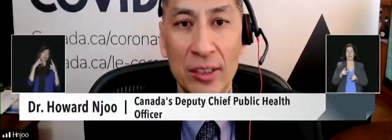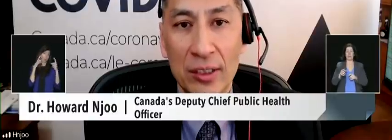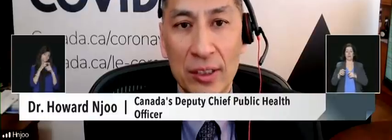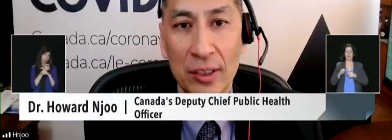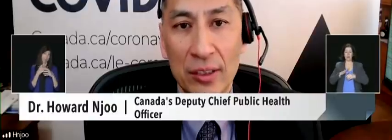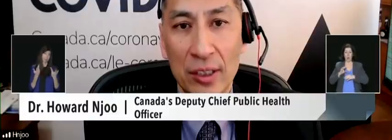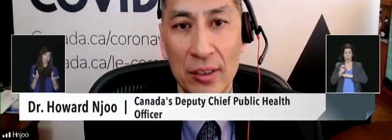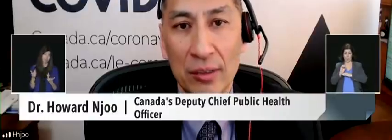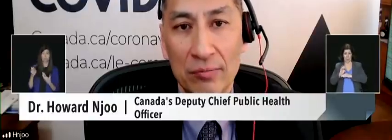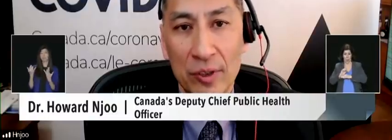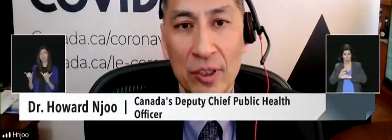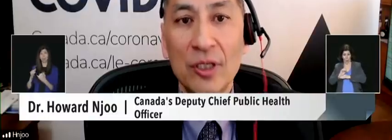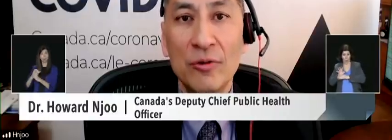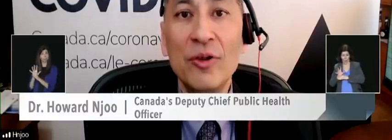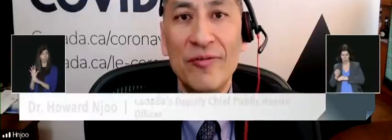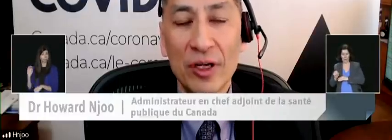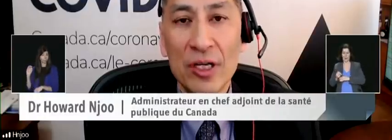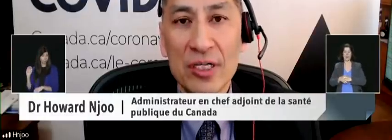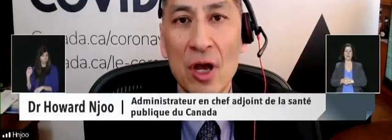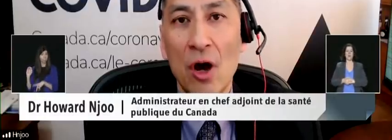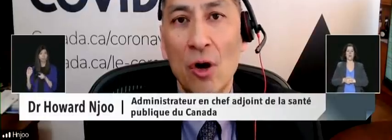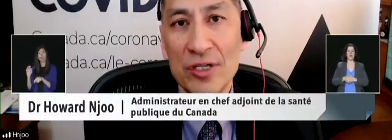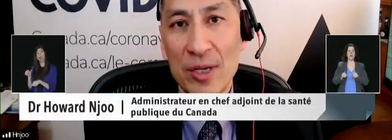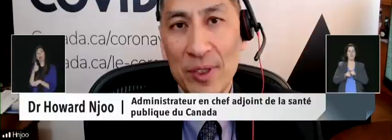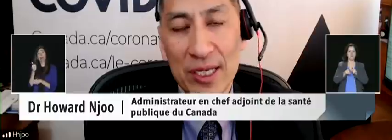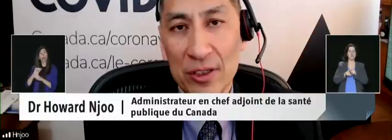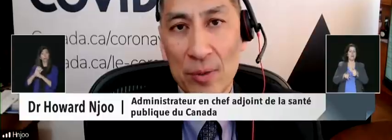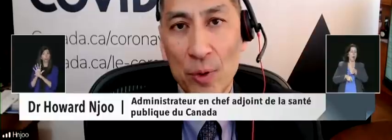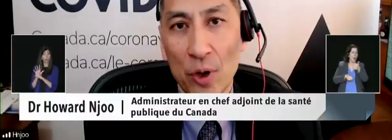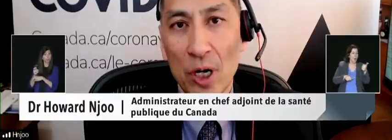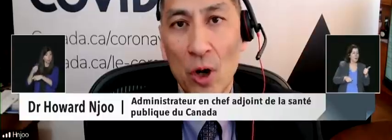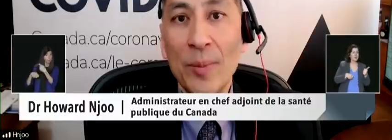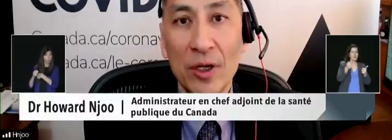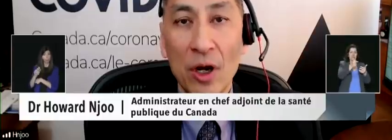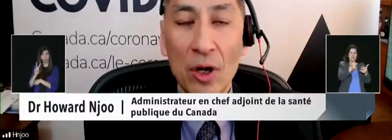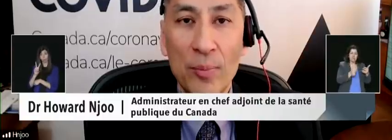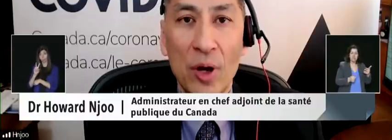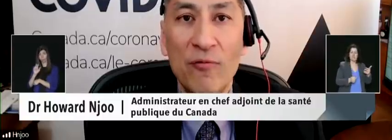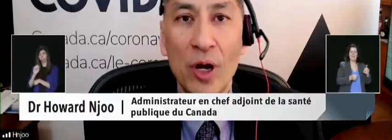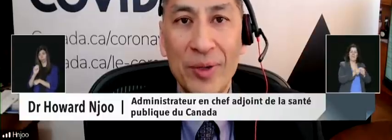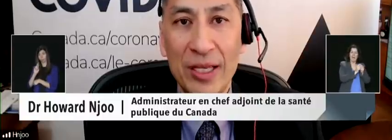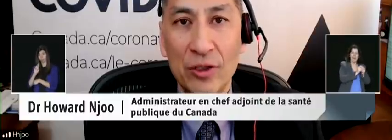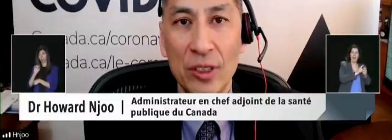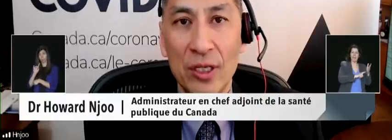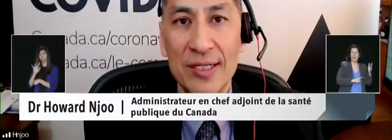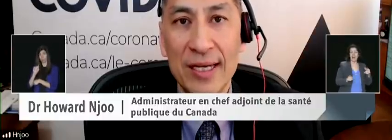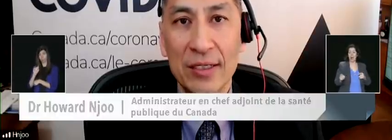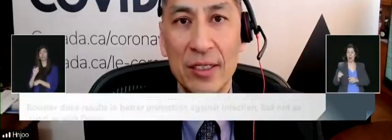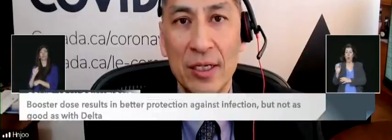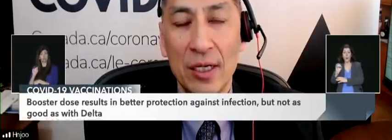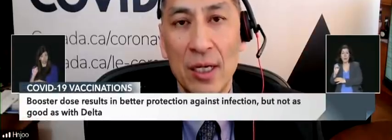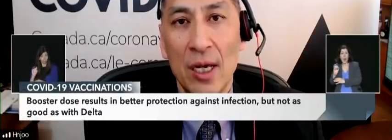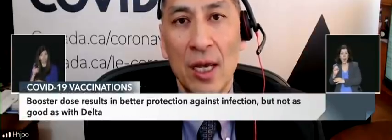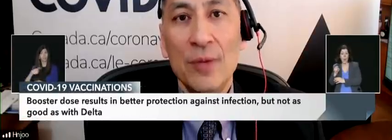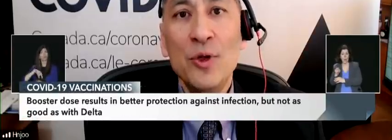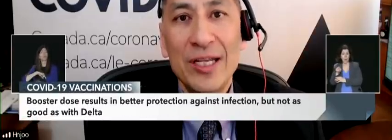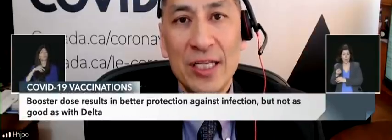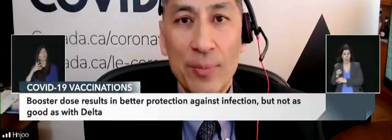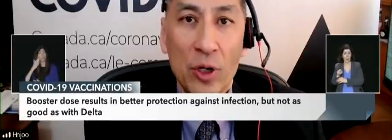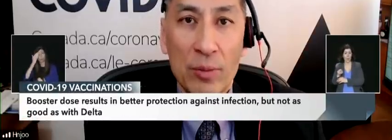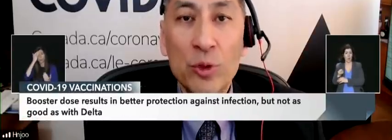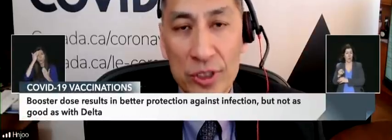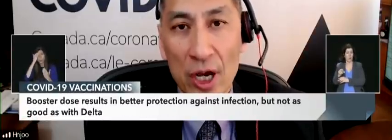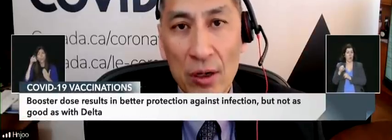du virus, on sait peut-être pour Omicron, peut avoir peut-être une certaine